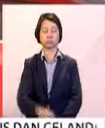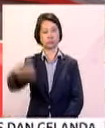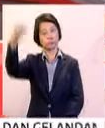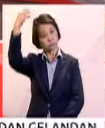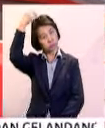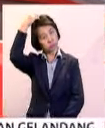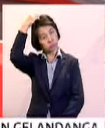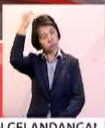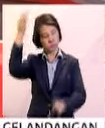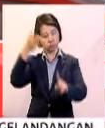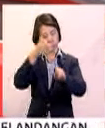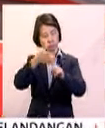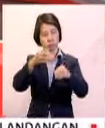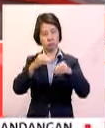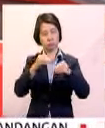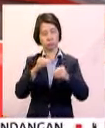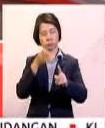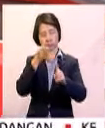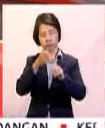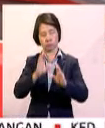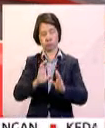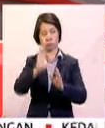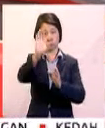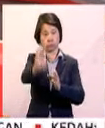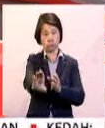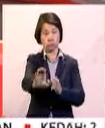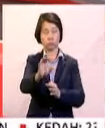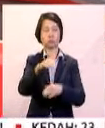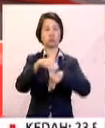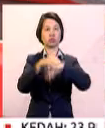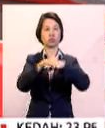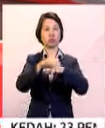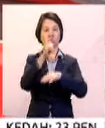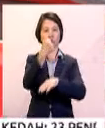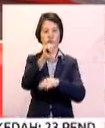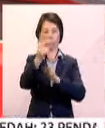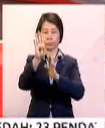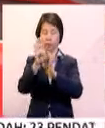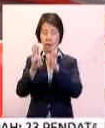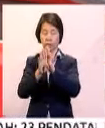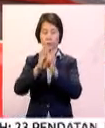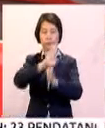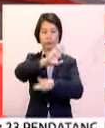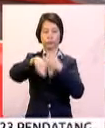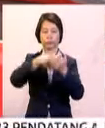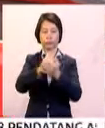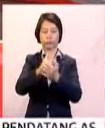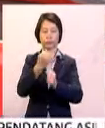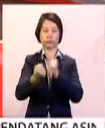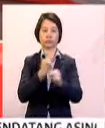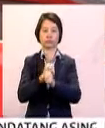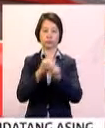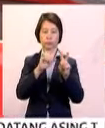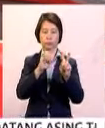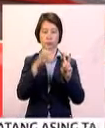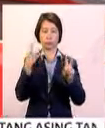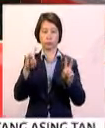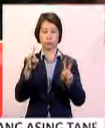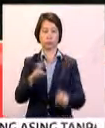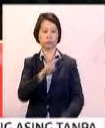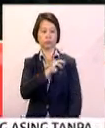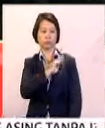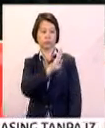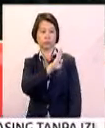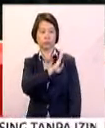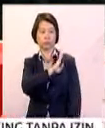Selangor menyasarkan jumlah pelaburan yang diluluskan mencecah lebih RM bilion bagi keseluruhan tahun 2018 jelas menteri besar